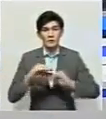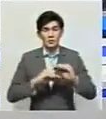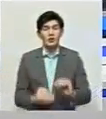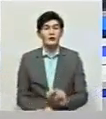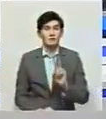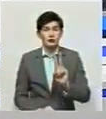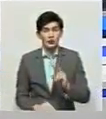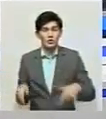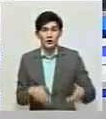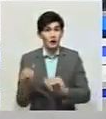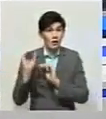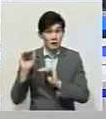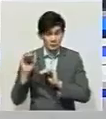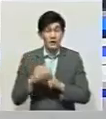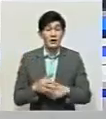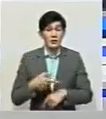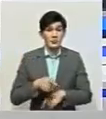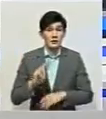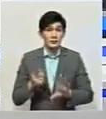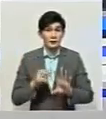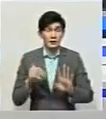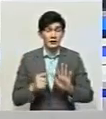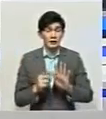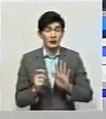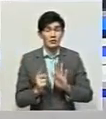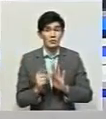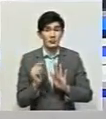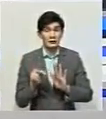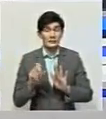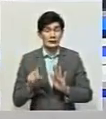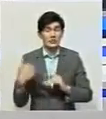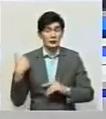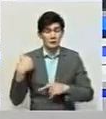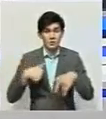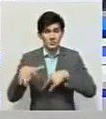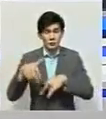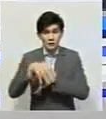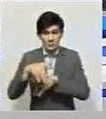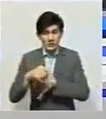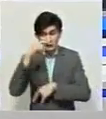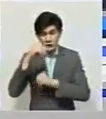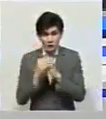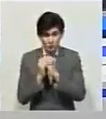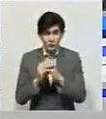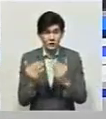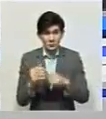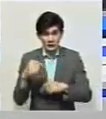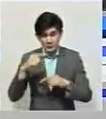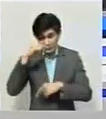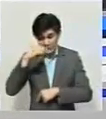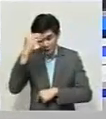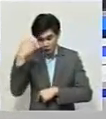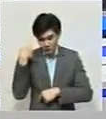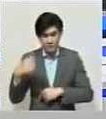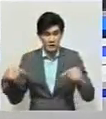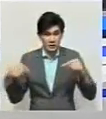ค่ะทั้งชุมชนคลองลาดพร้าวประชาอุทิศและชุมชนหลังสมาคมไทยญี่ปุ่นโดยวันนี้รัฐมนตรีช่วยว่าการกระทรวงมหาดไทยเป็นตัวแทนรัฐ